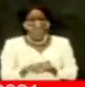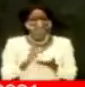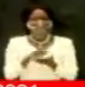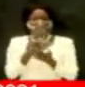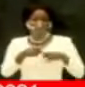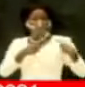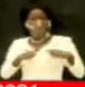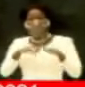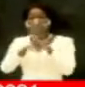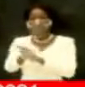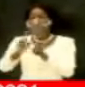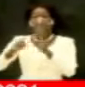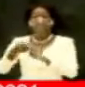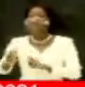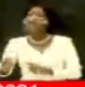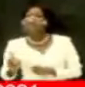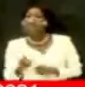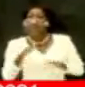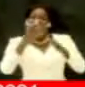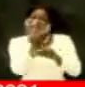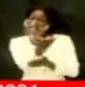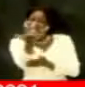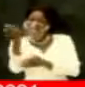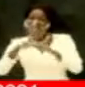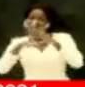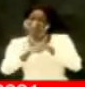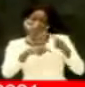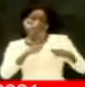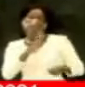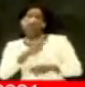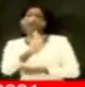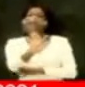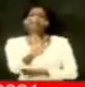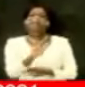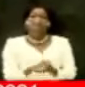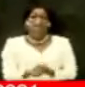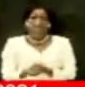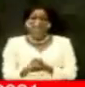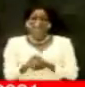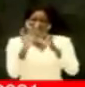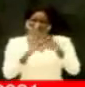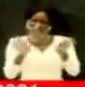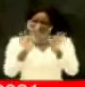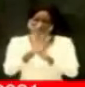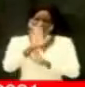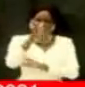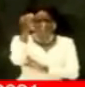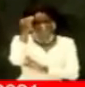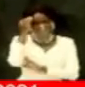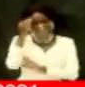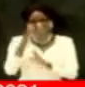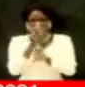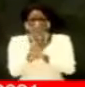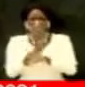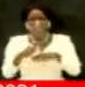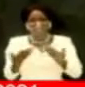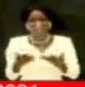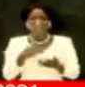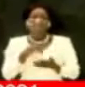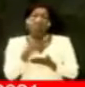moyo sakusungira ndi wina ndiwe mwini amene ndithu uyenera kudziwa kuti uziteteze ndiye